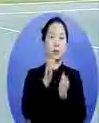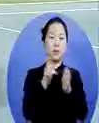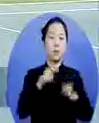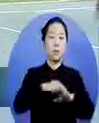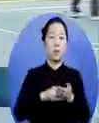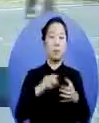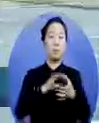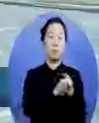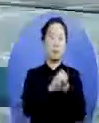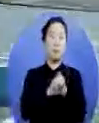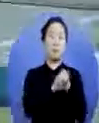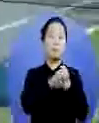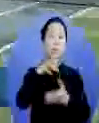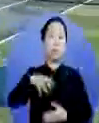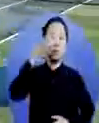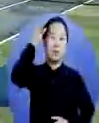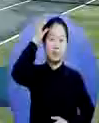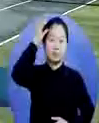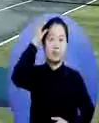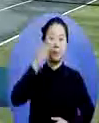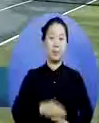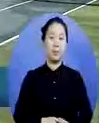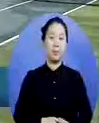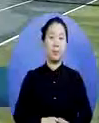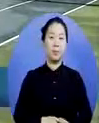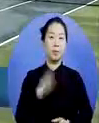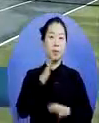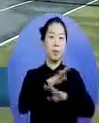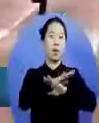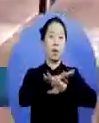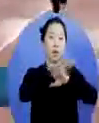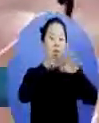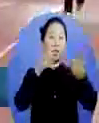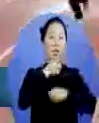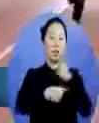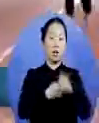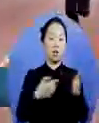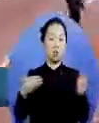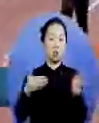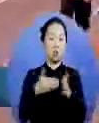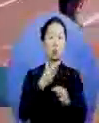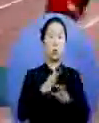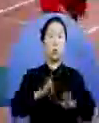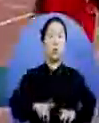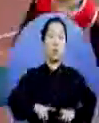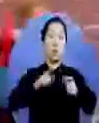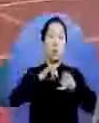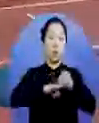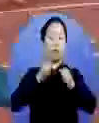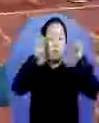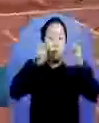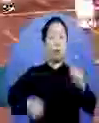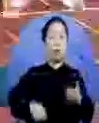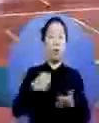결속과 화합의 자리가 될 것으로 기대한다 고 말했습니다 한해가 막바지로 달리고 있습니다 올해는 꼭